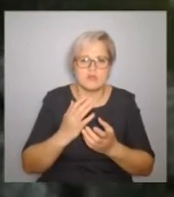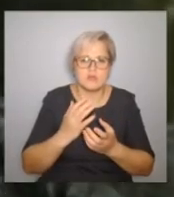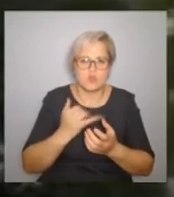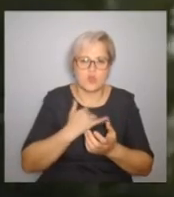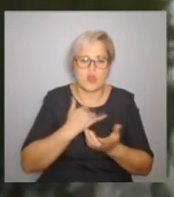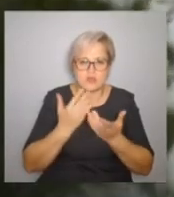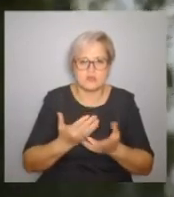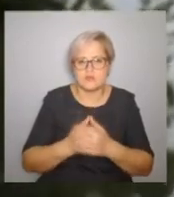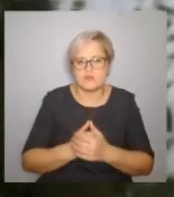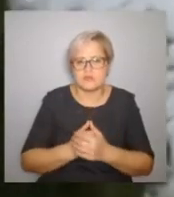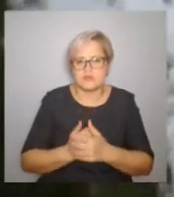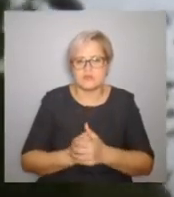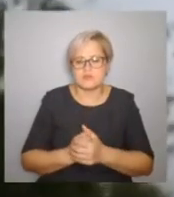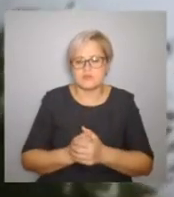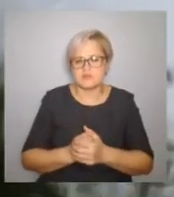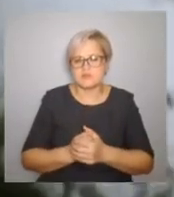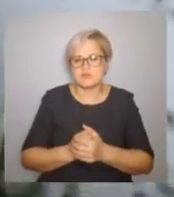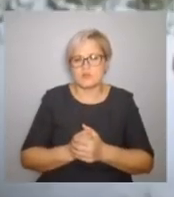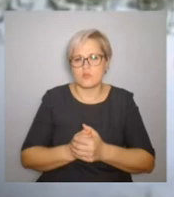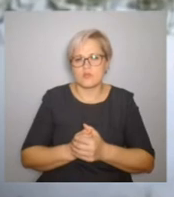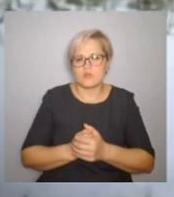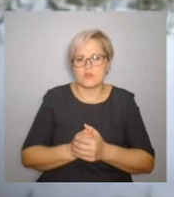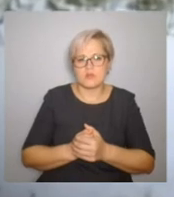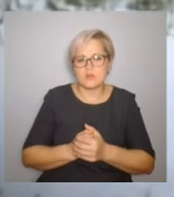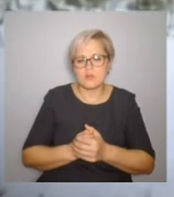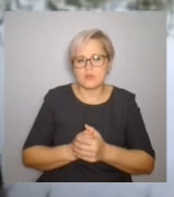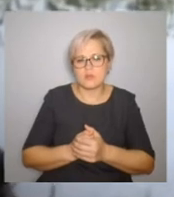А пока неплохо бы сохранить от уничтожения и расхищения то